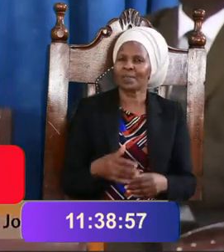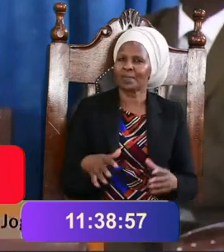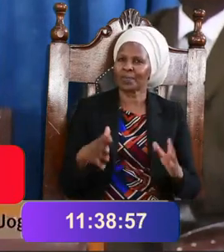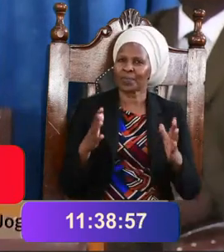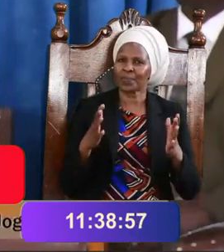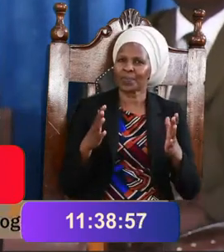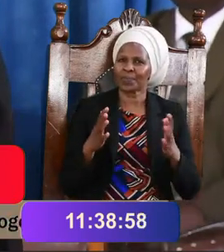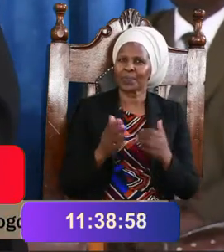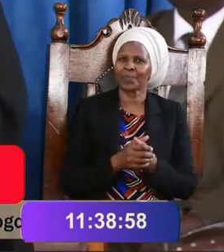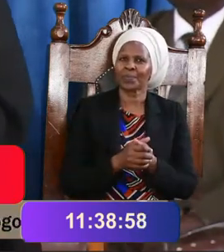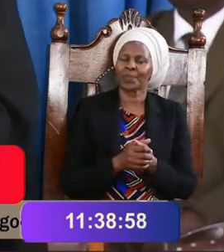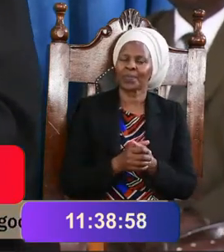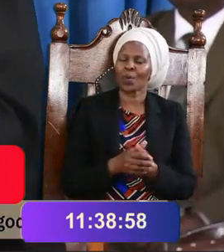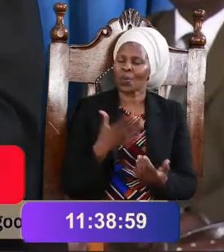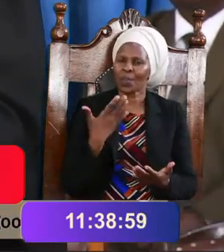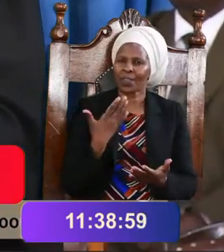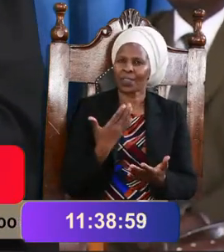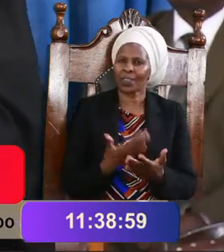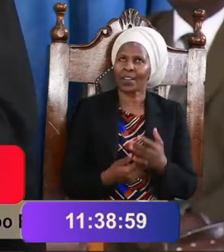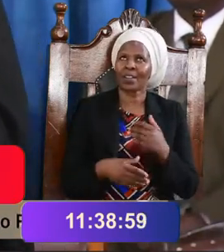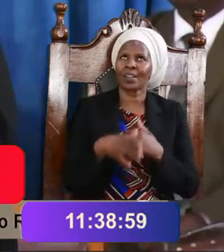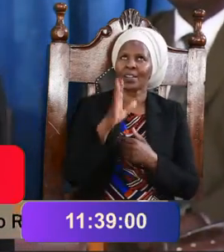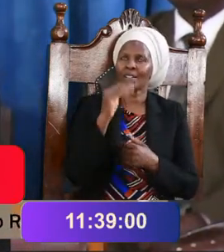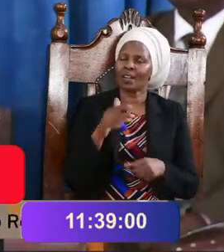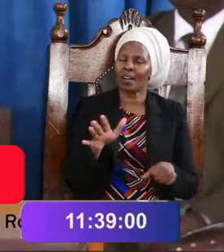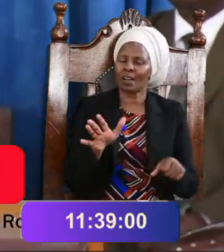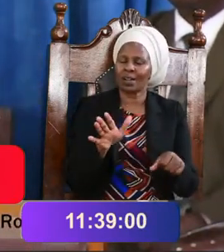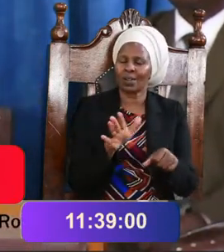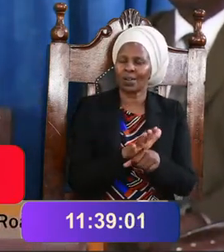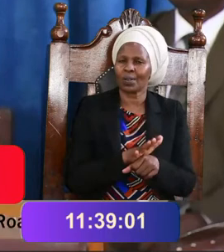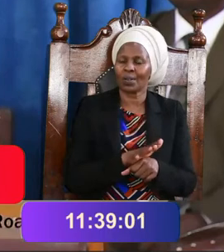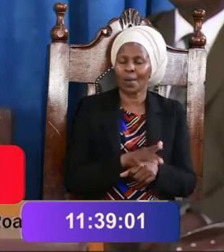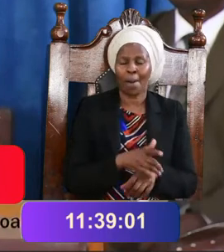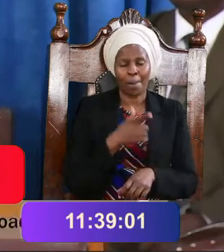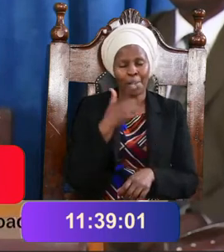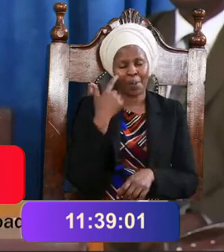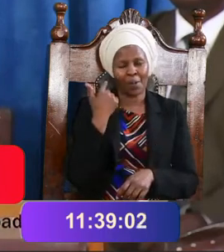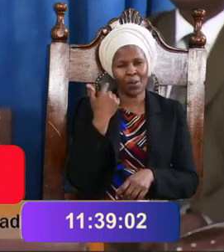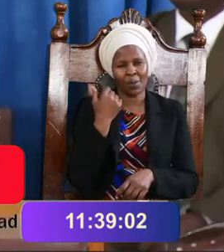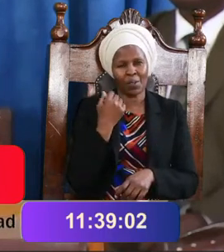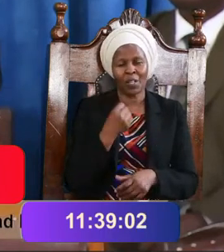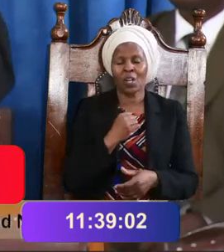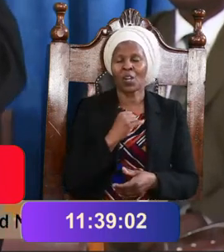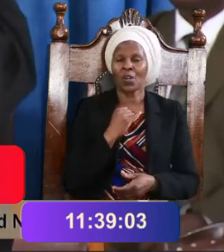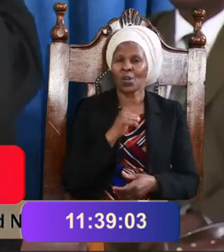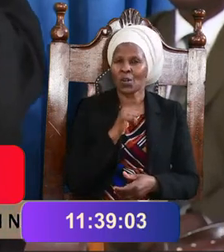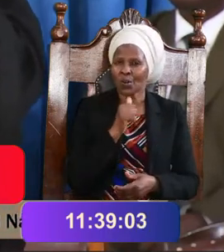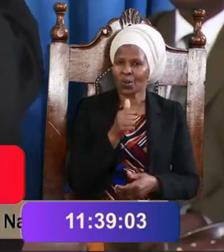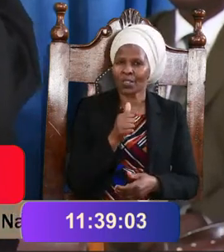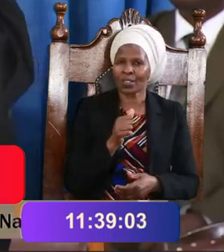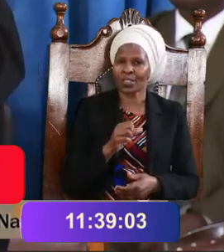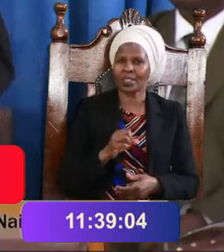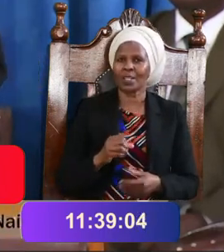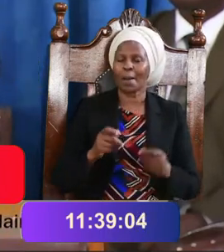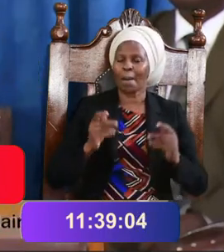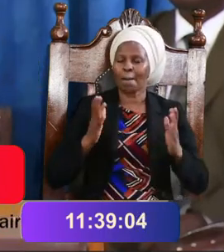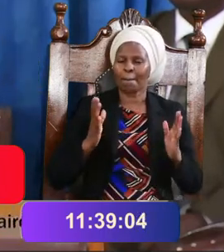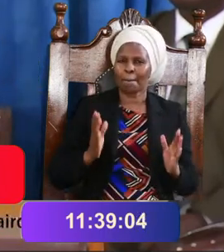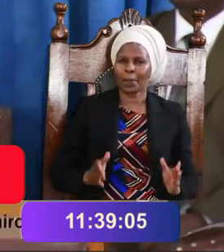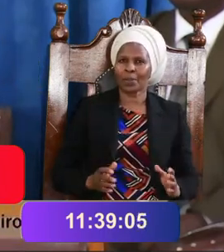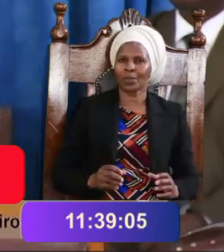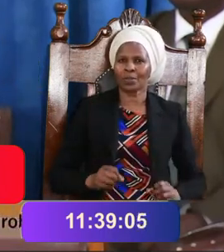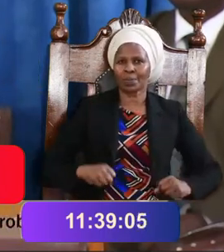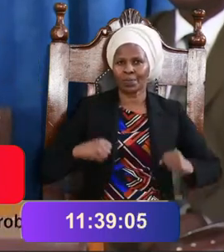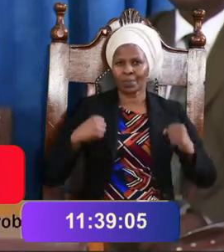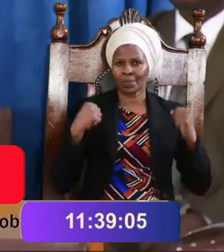Ametuneemesha kabisa. Kwa hivyo tunamshukuru Mungu sana. Manake si nguvu za mtu. Si ni vizuri tumeona nguvu